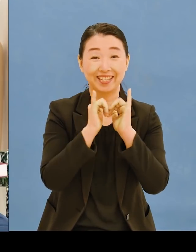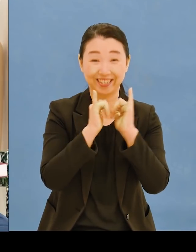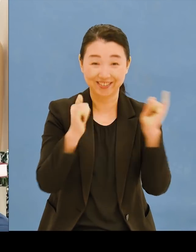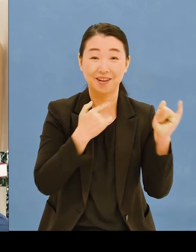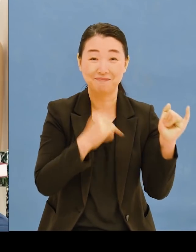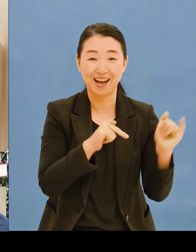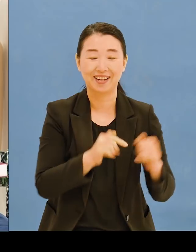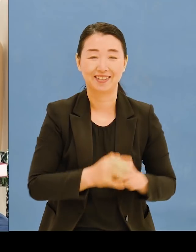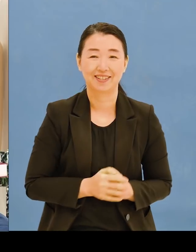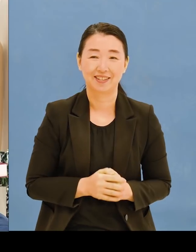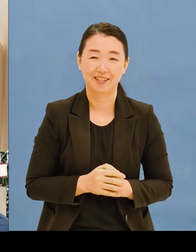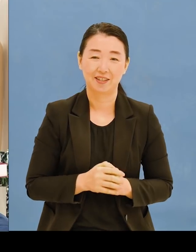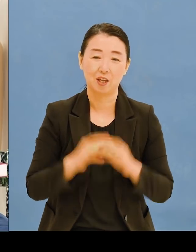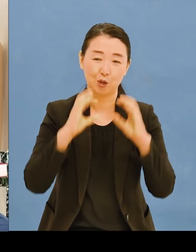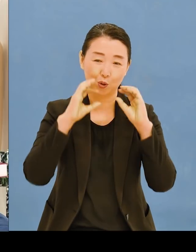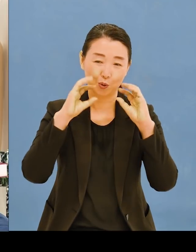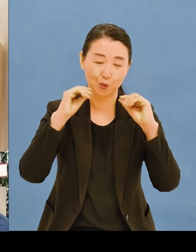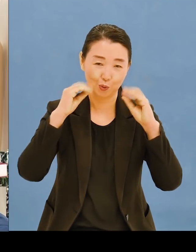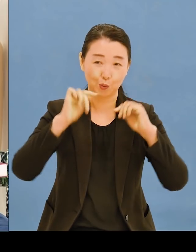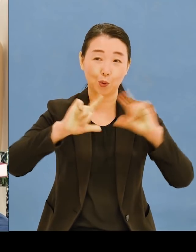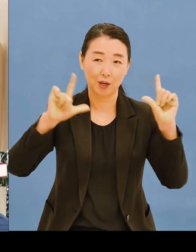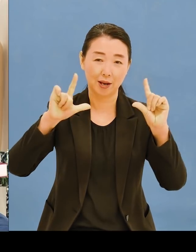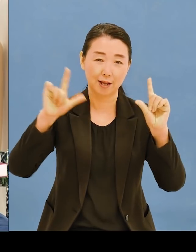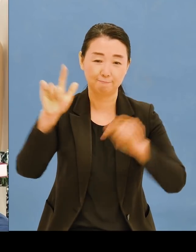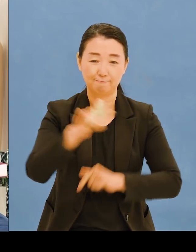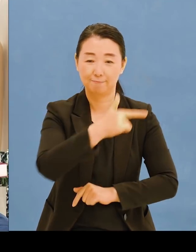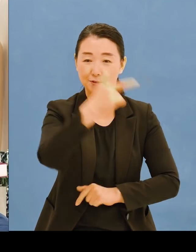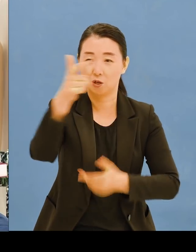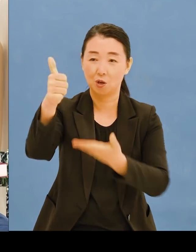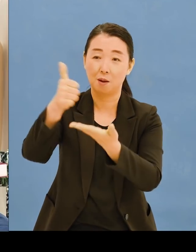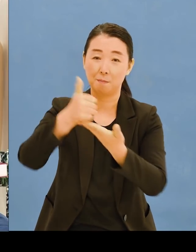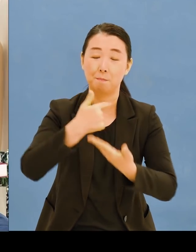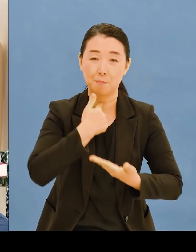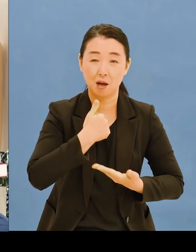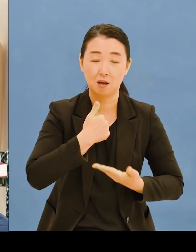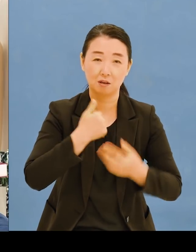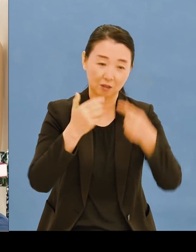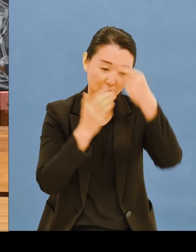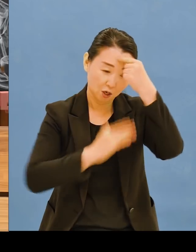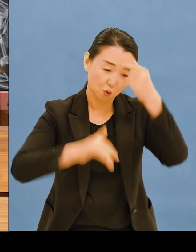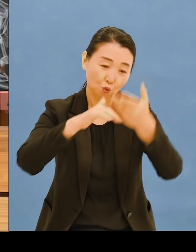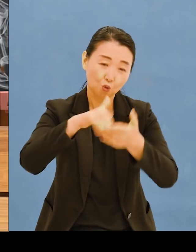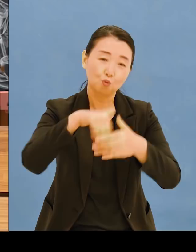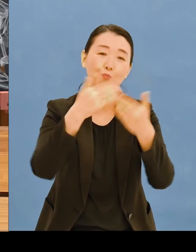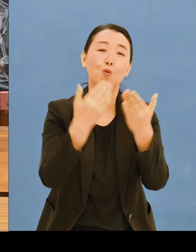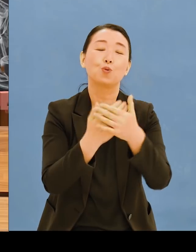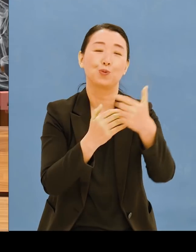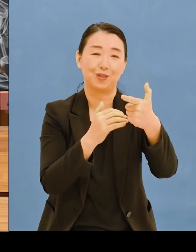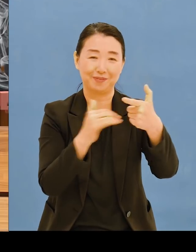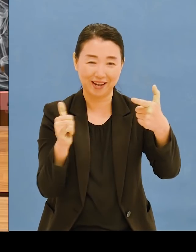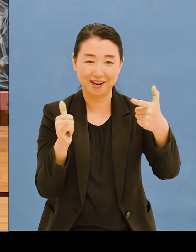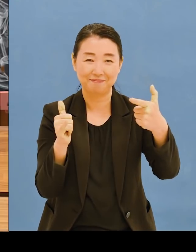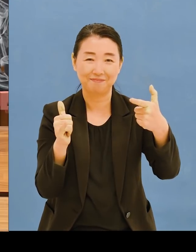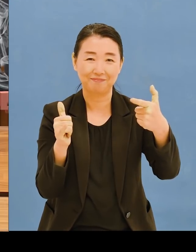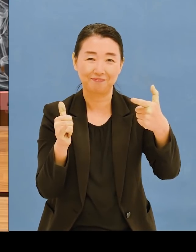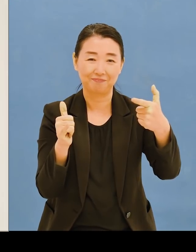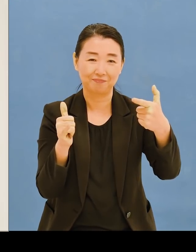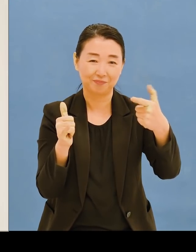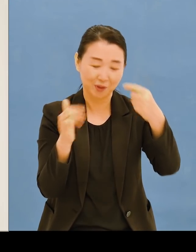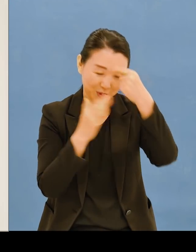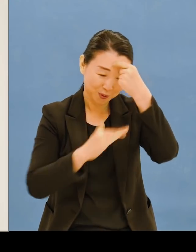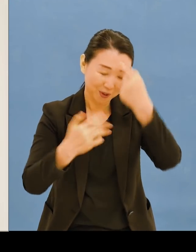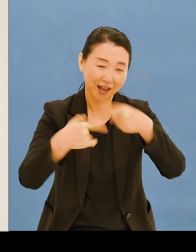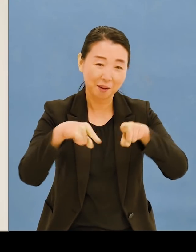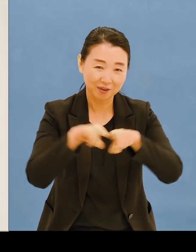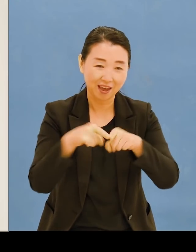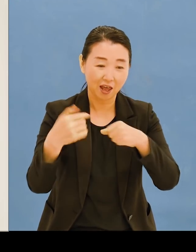박보영 목사님 모셔서 토요일 날 저녁에 우리 그때 전교인이 한 60명 정도 됐던 것 같아요. 60명의 이제